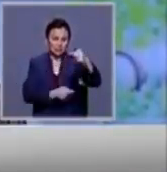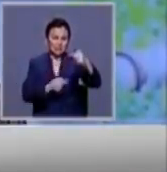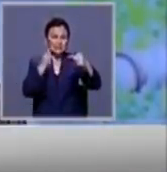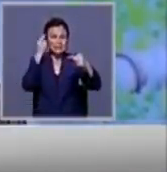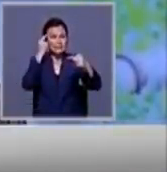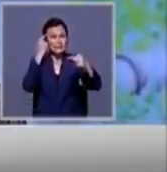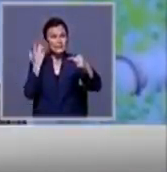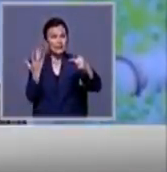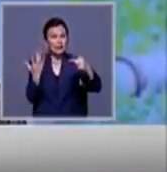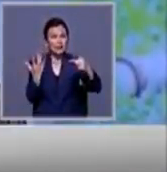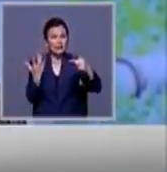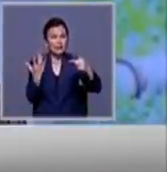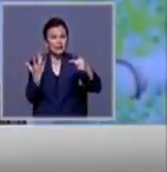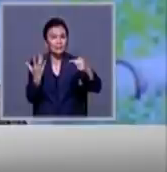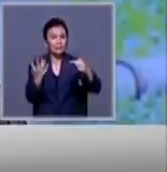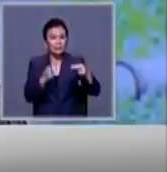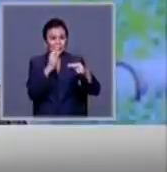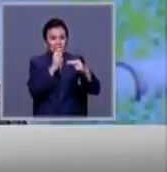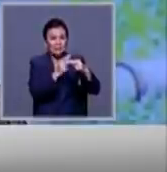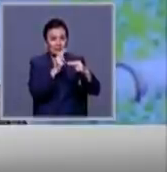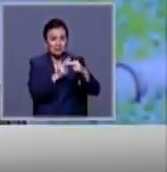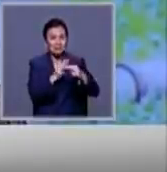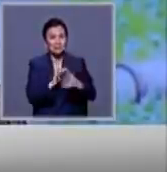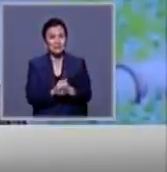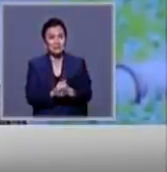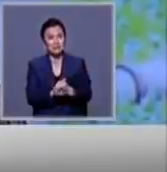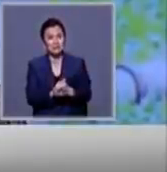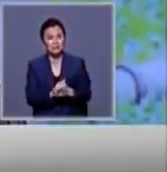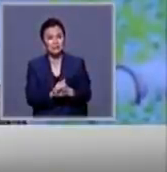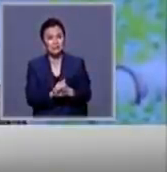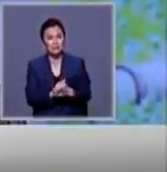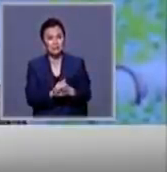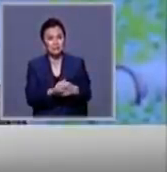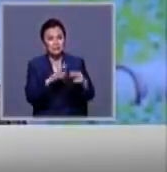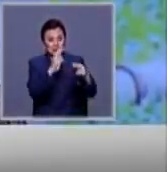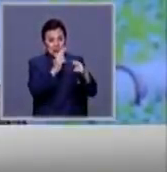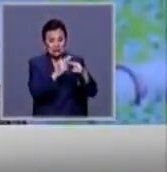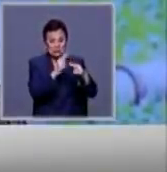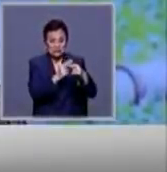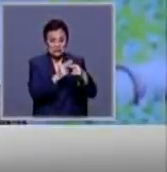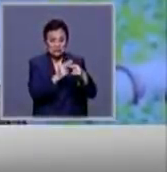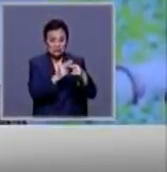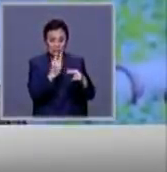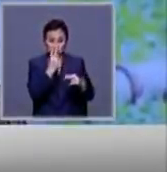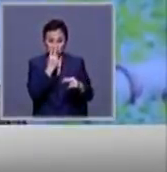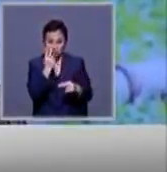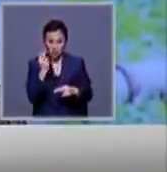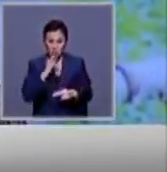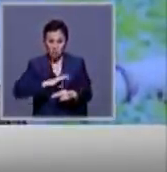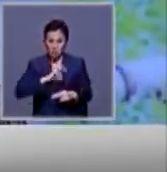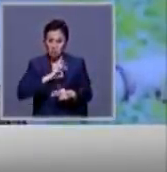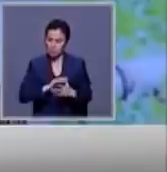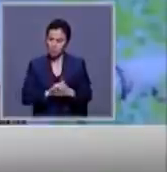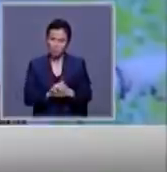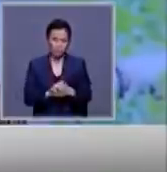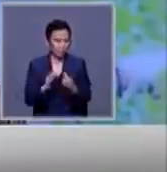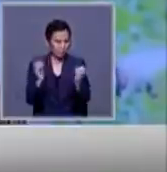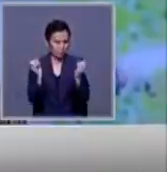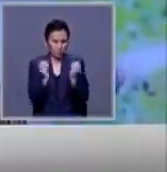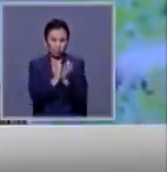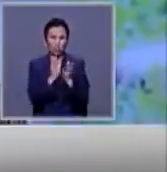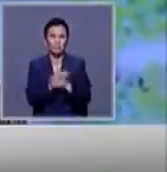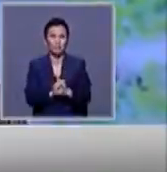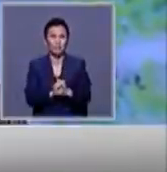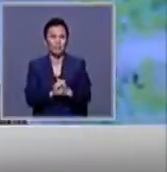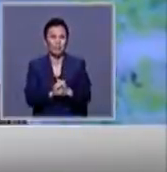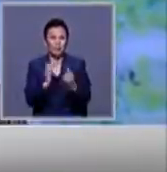อกว่ามันจะเป็นรายชื่อที่อะไรอะสร้างบรรยากาศทางการเมืองที่หนักหนาสาหัสเหมือนกันถ้าเลือก